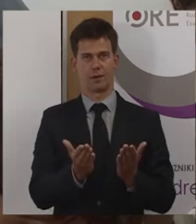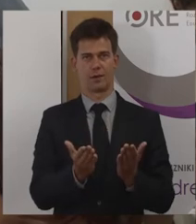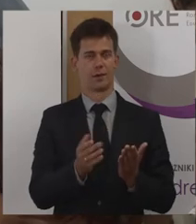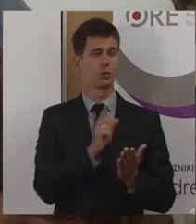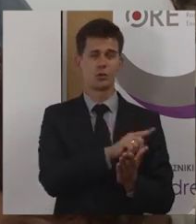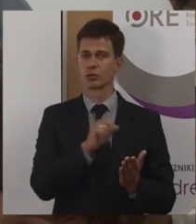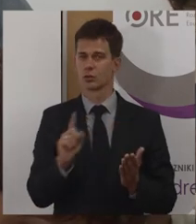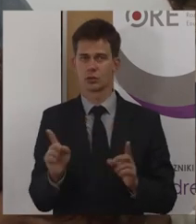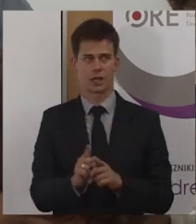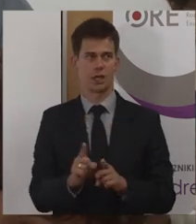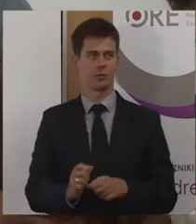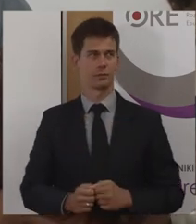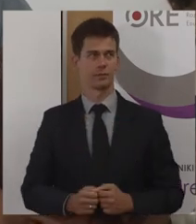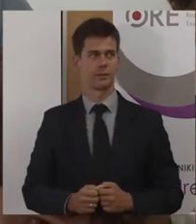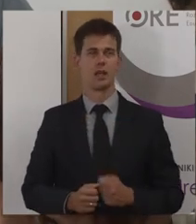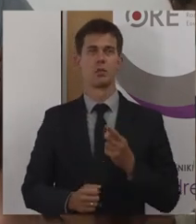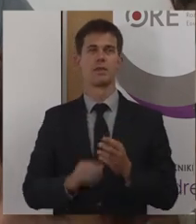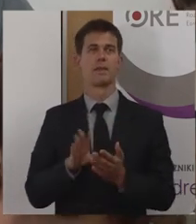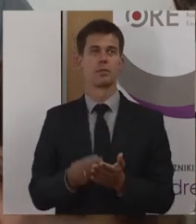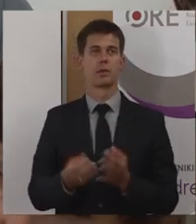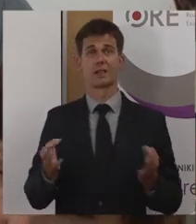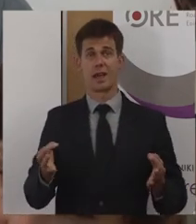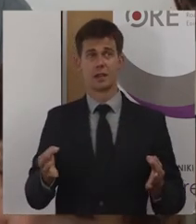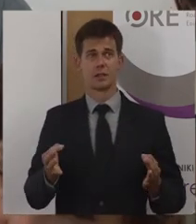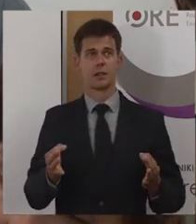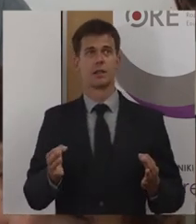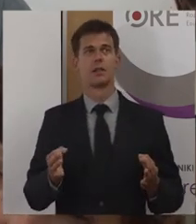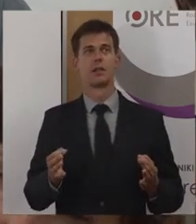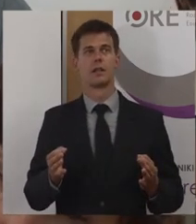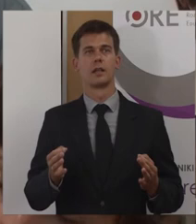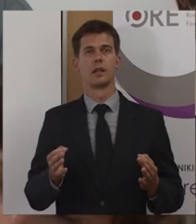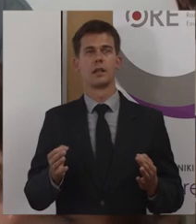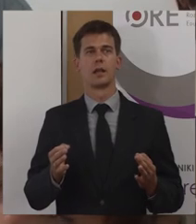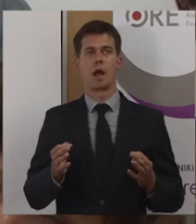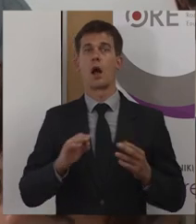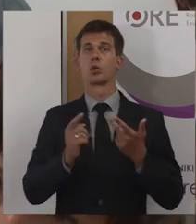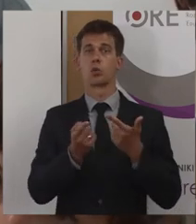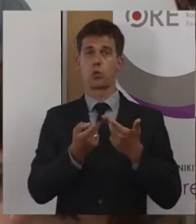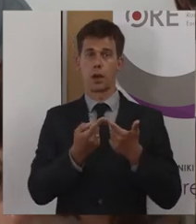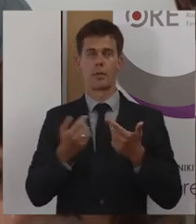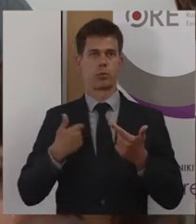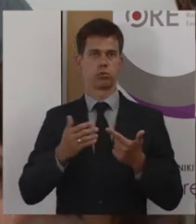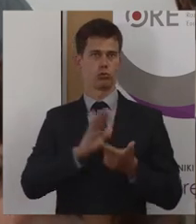aplikacji. I ja myślę, że mamy taką sytuację w tej chwili, natomiast druga była przejrzysta i czytelna.